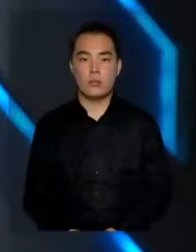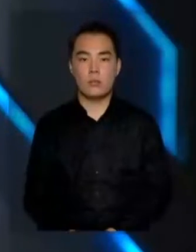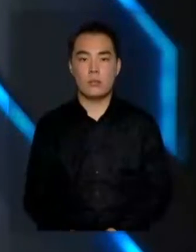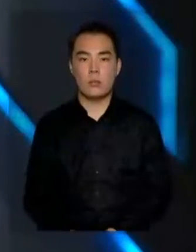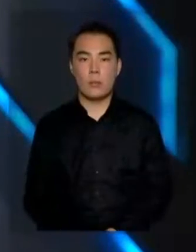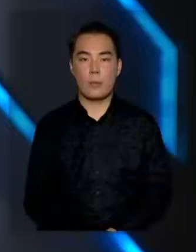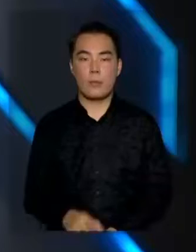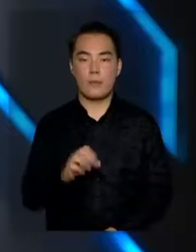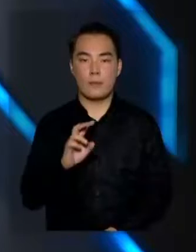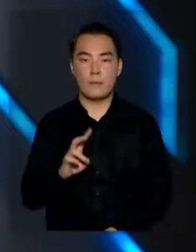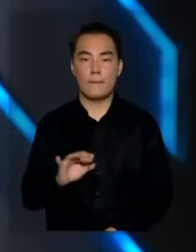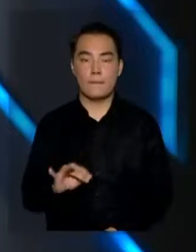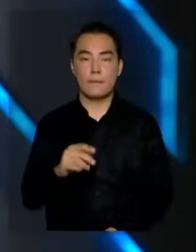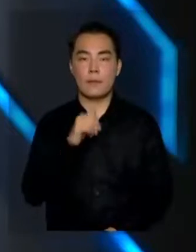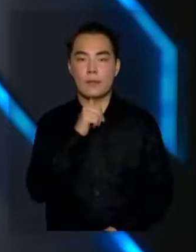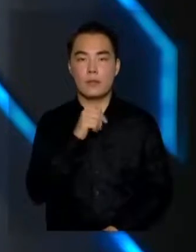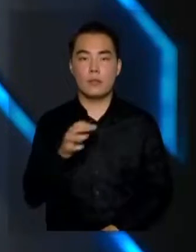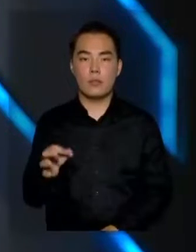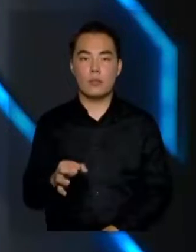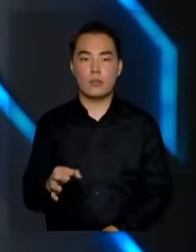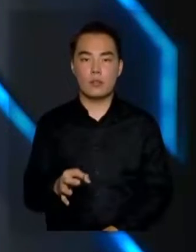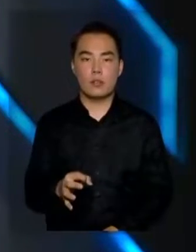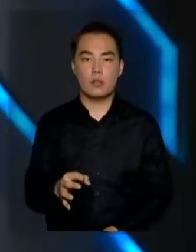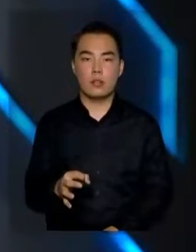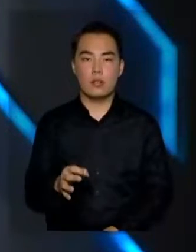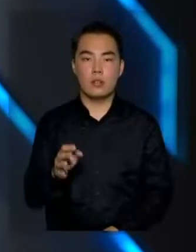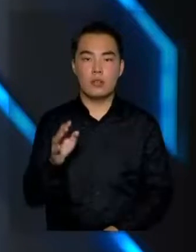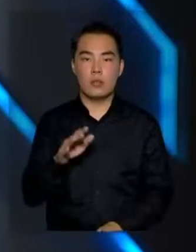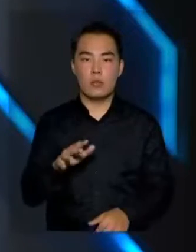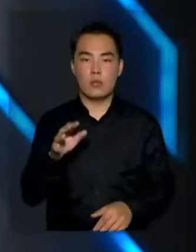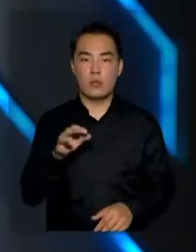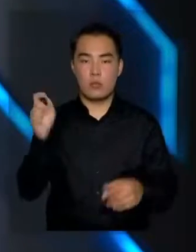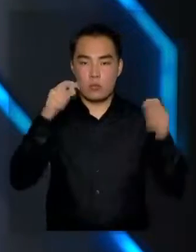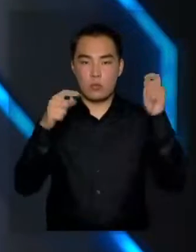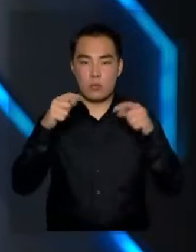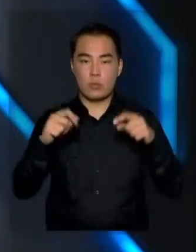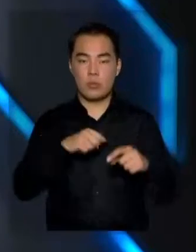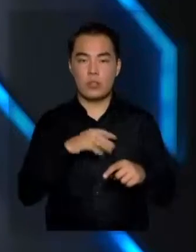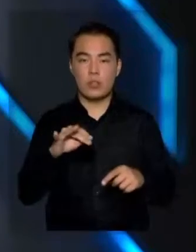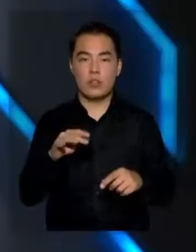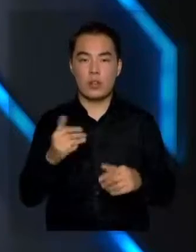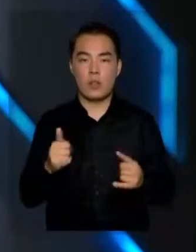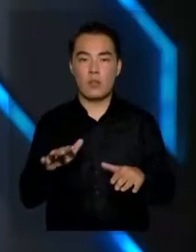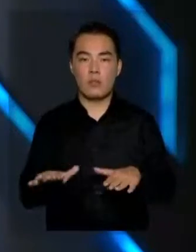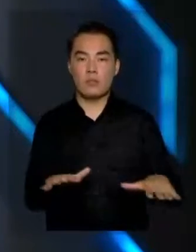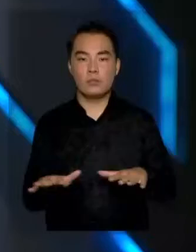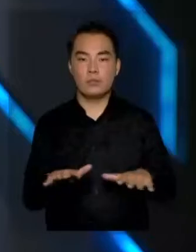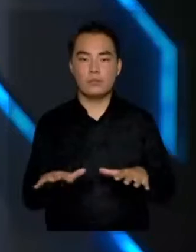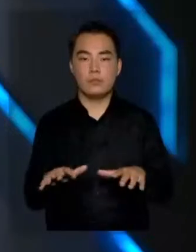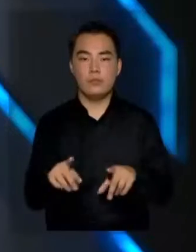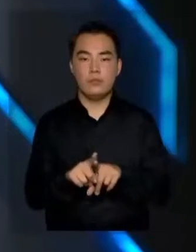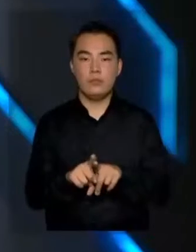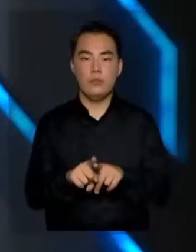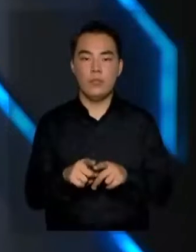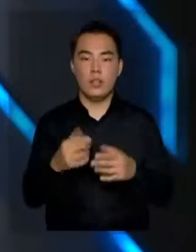Ал Қостанай облысында қарлы жаңбыр жауып, соңы көктайғаққа ұласты. Салдарынан жол жүргізушілері қиналып қалды. Қарабұтақ тас